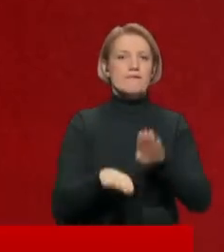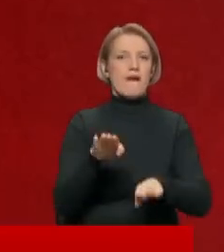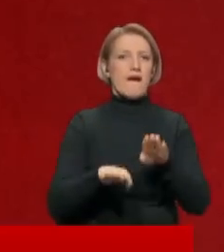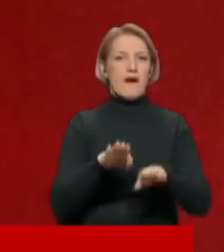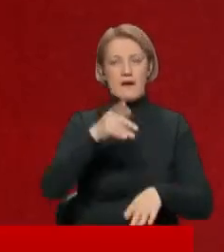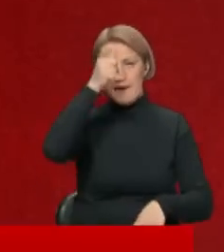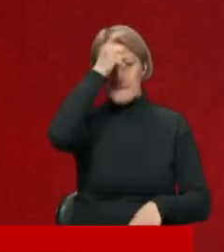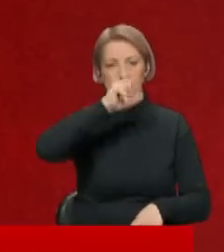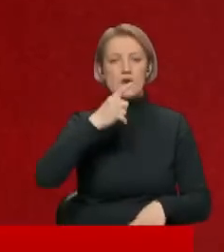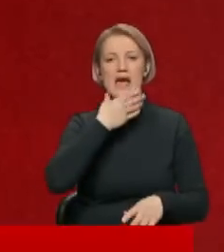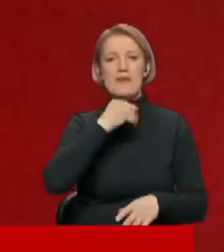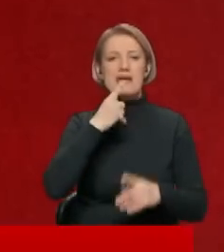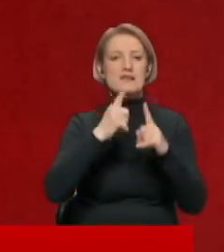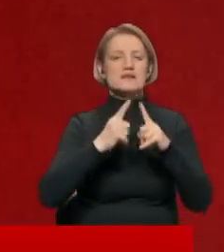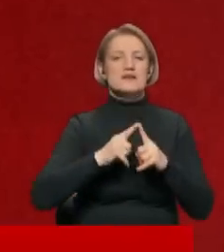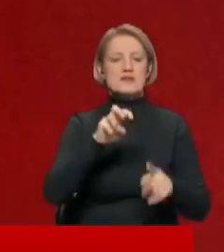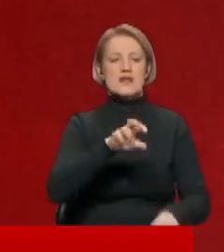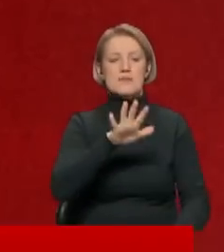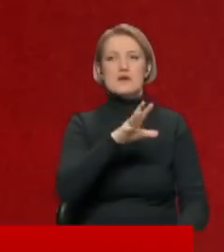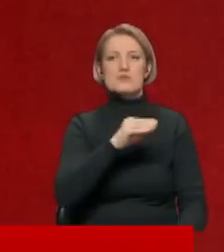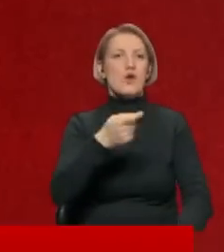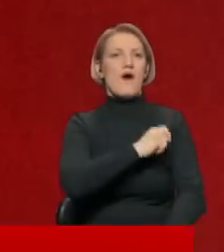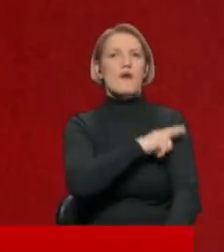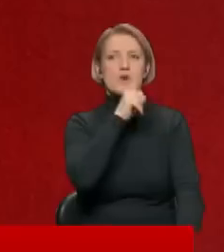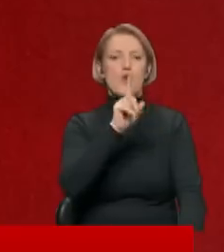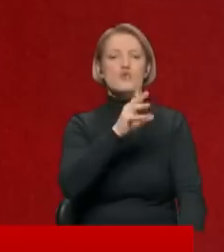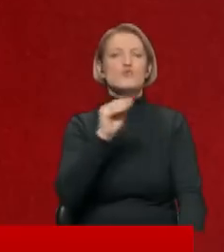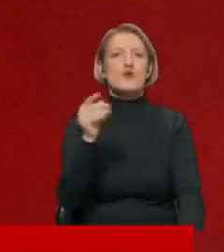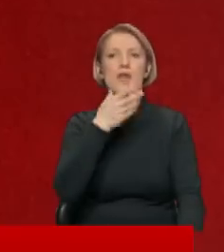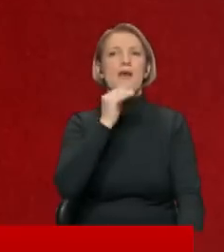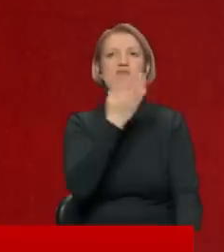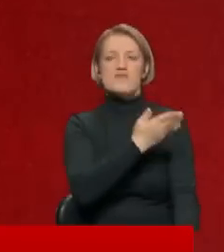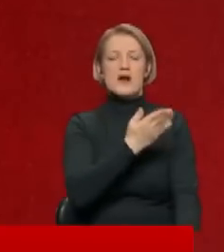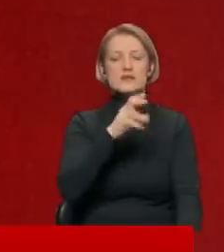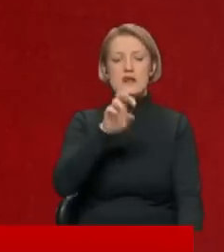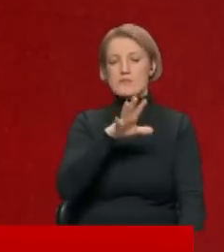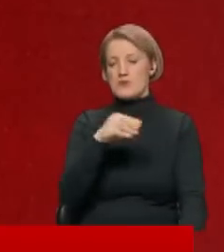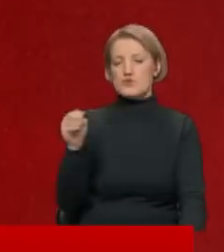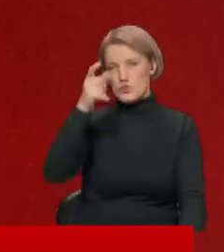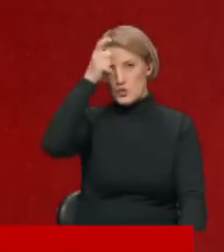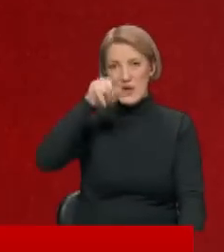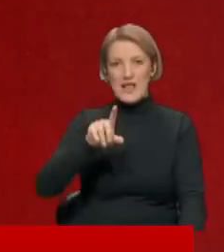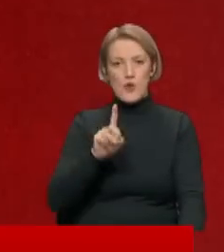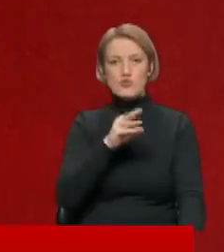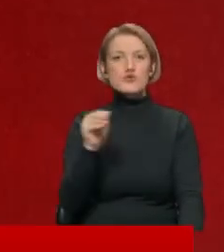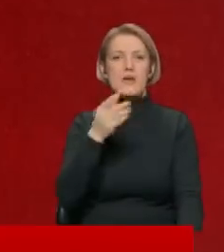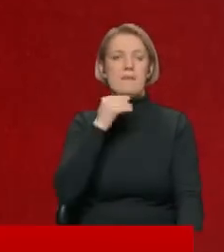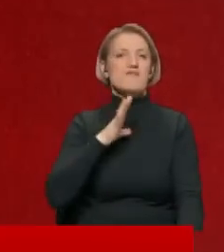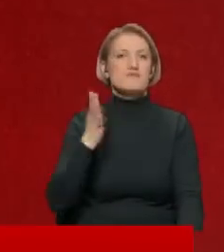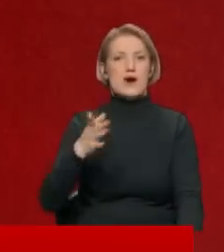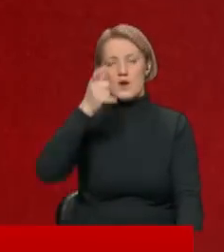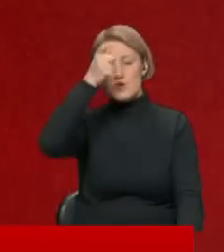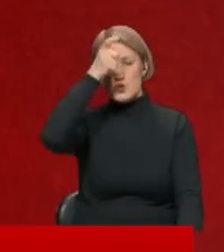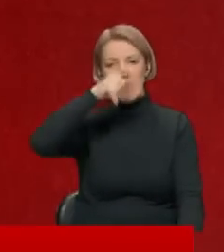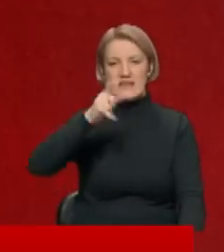Türkiye'de emekli sayısı değil 2.85 milyonluk Almanya'nın da 13 milyon emeklisi var 85 milyonluk Türkiye'nin de ama Türkiye'deki